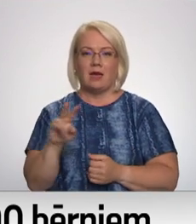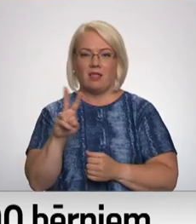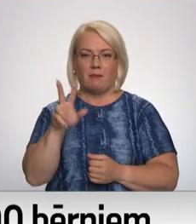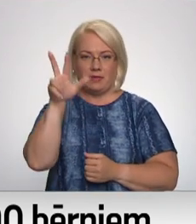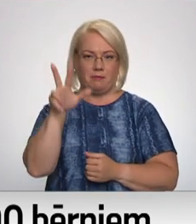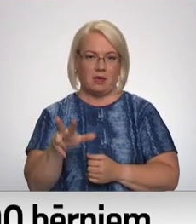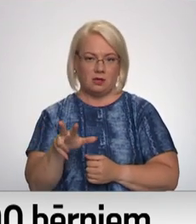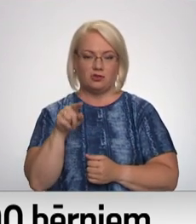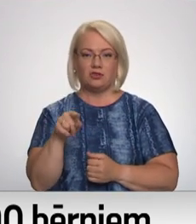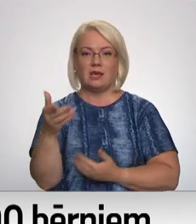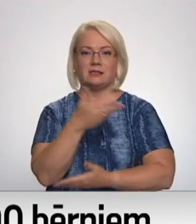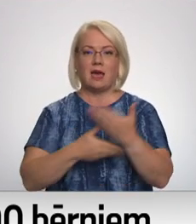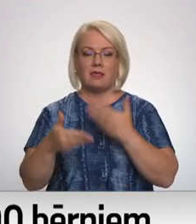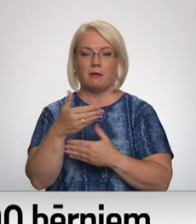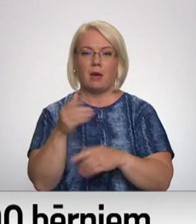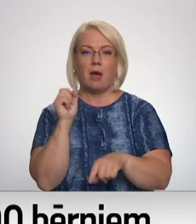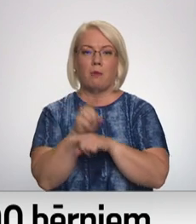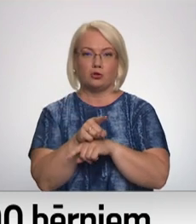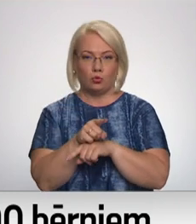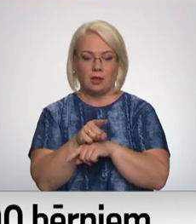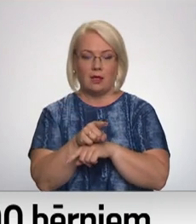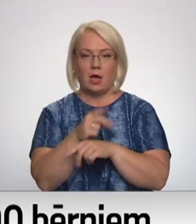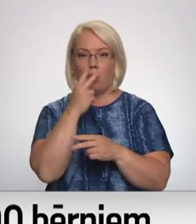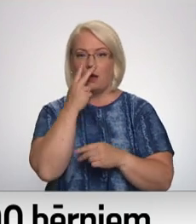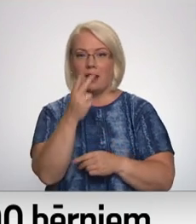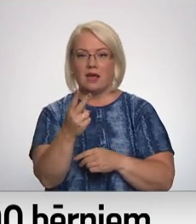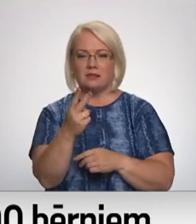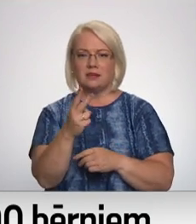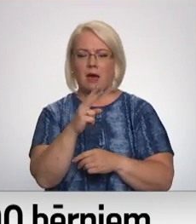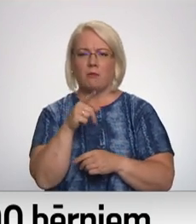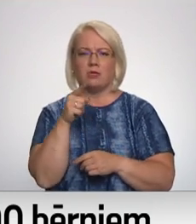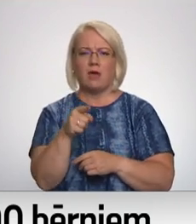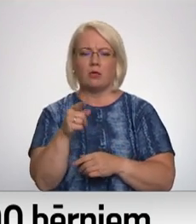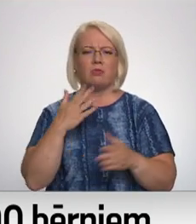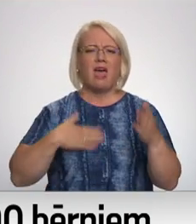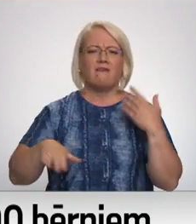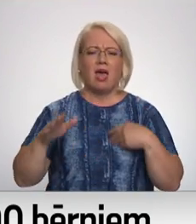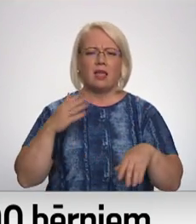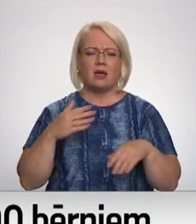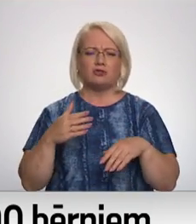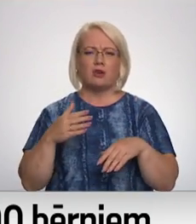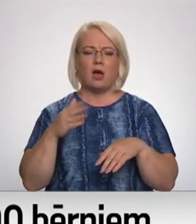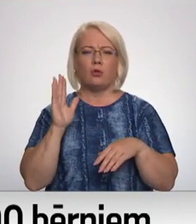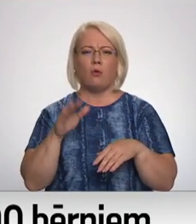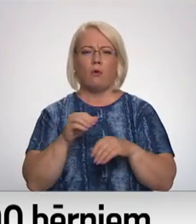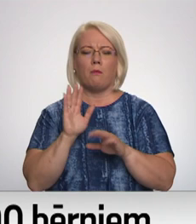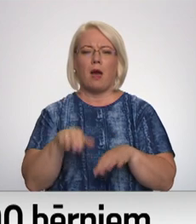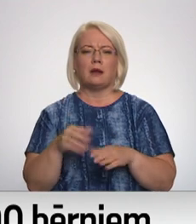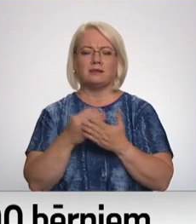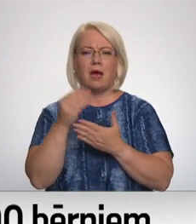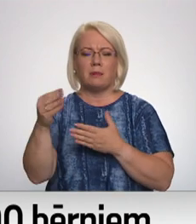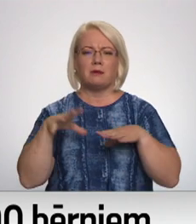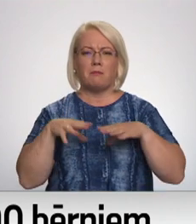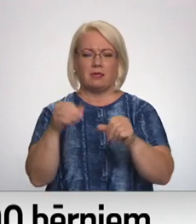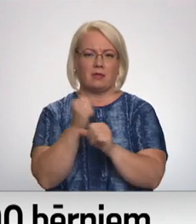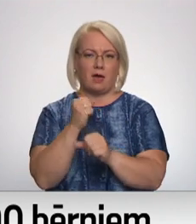Šī sadarbība ar pasūtītāju mēs redzam tādu arogantu nevēlēšanos samaksāt laicīgi par padarītu darbu. Objekts